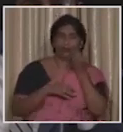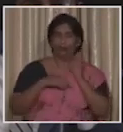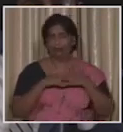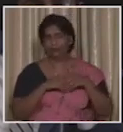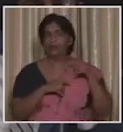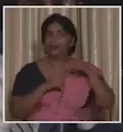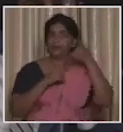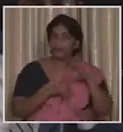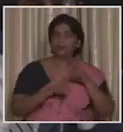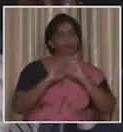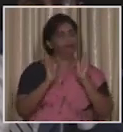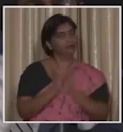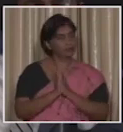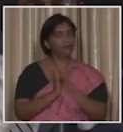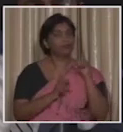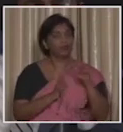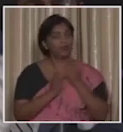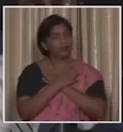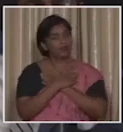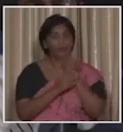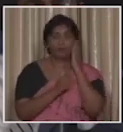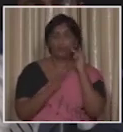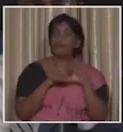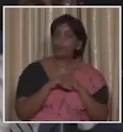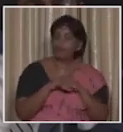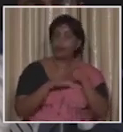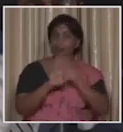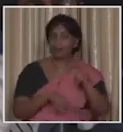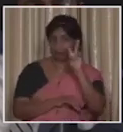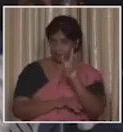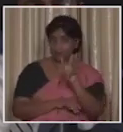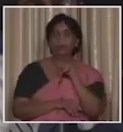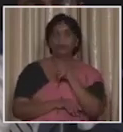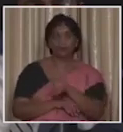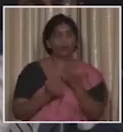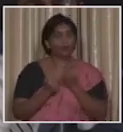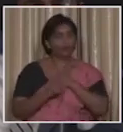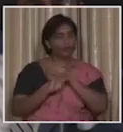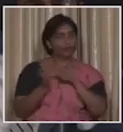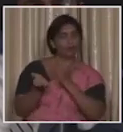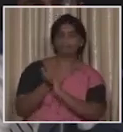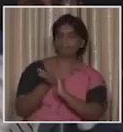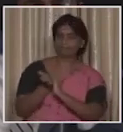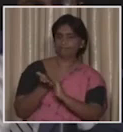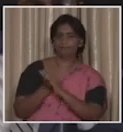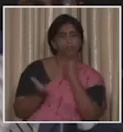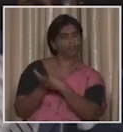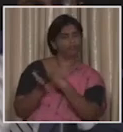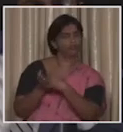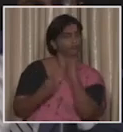දුන්නා. ඒ තත්ත්වයන් තුළදී එතුමාගේ ආදරණීය මැතිණියත් එතුමා දරු දෙපළත් එතුමන්ට අවශ්‍ය සියලුම උදව් උපකාර සත්කාර